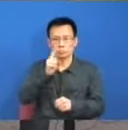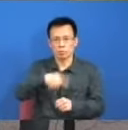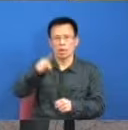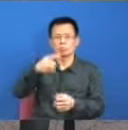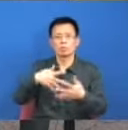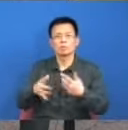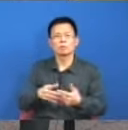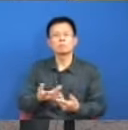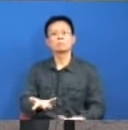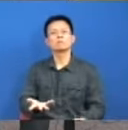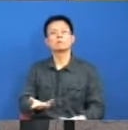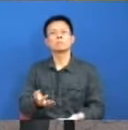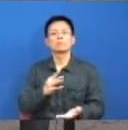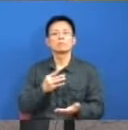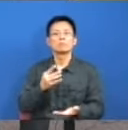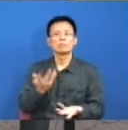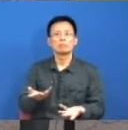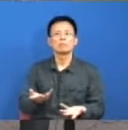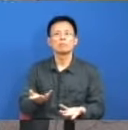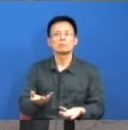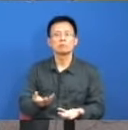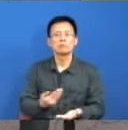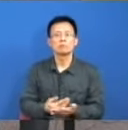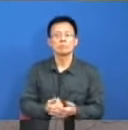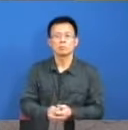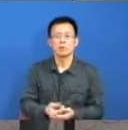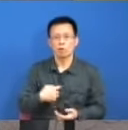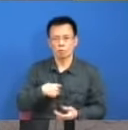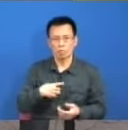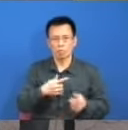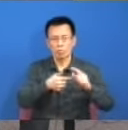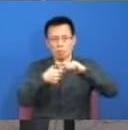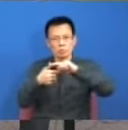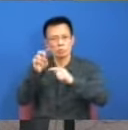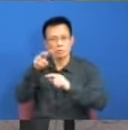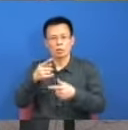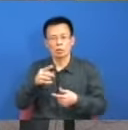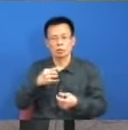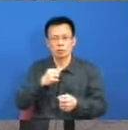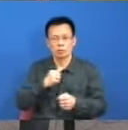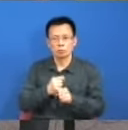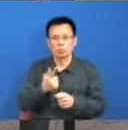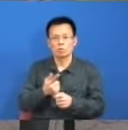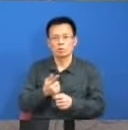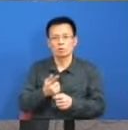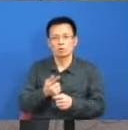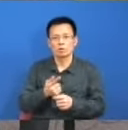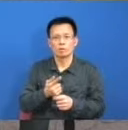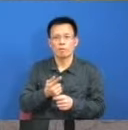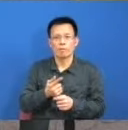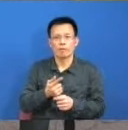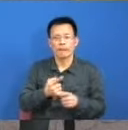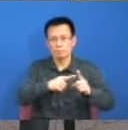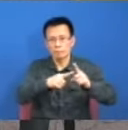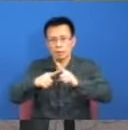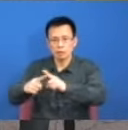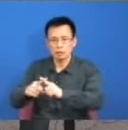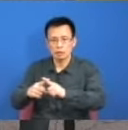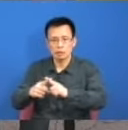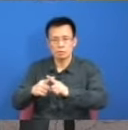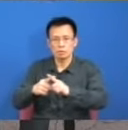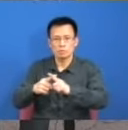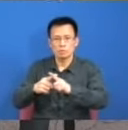點啫 ？So what？ 真係我覺得真 係 嘅。 唔係從我自己角度咧，就係覺得即係作為一個公，即係叫民間媒體啦。咁